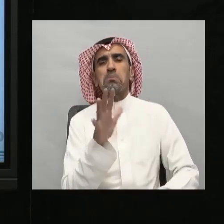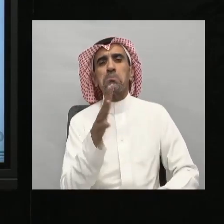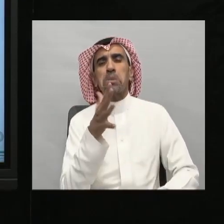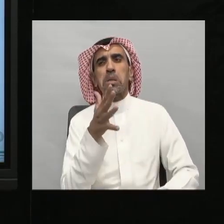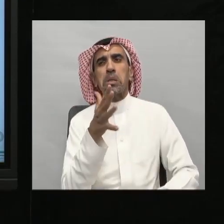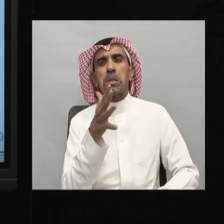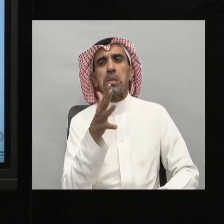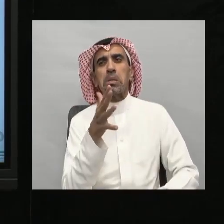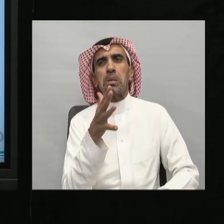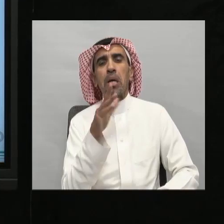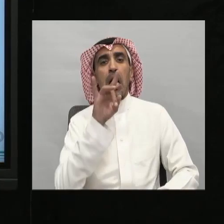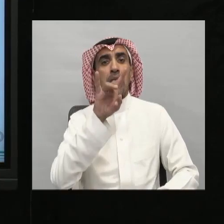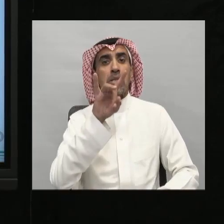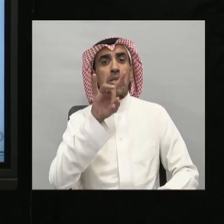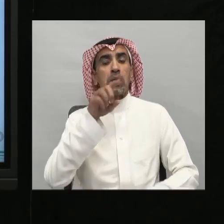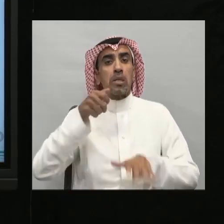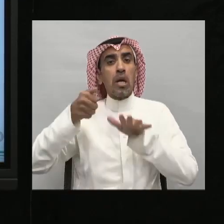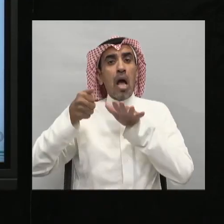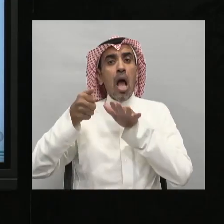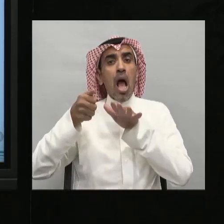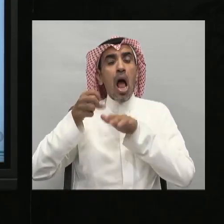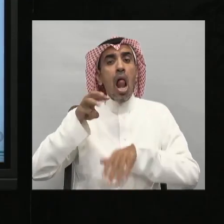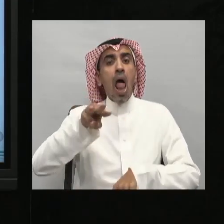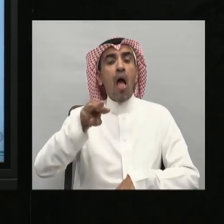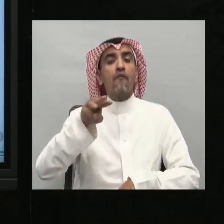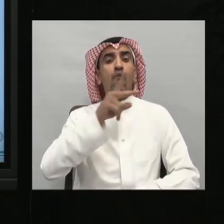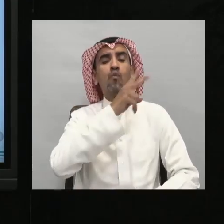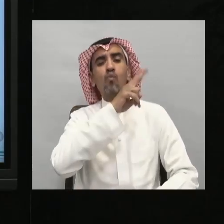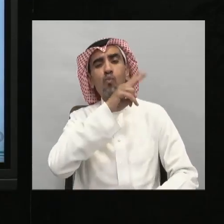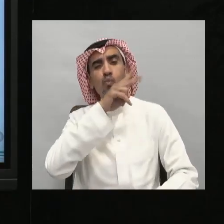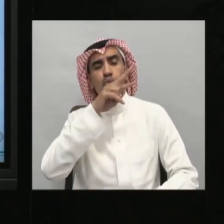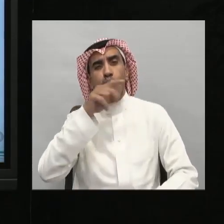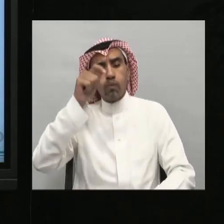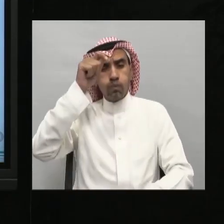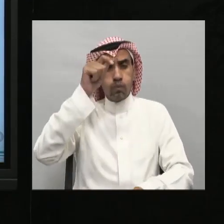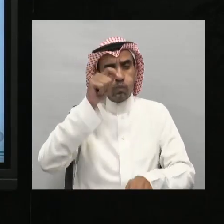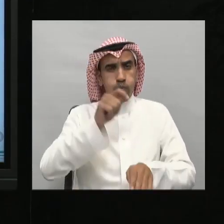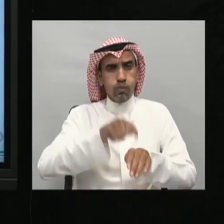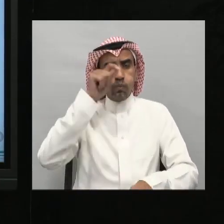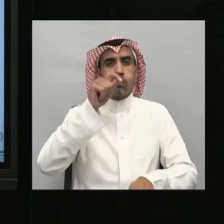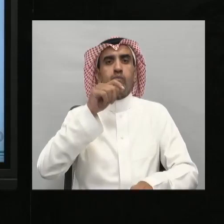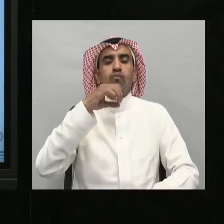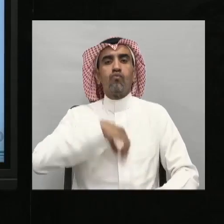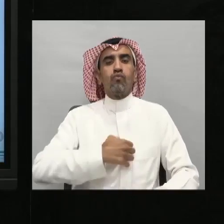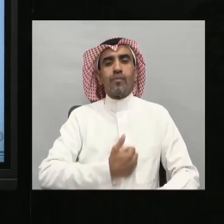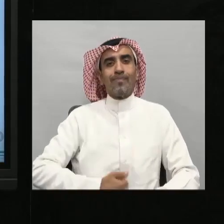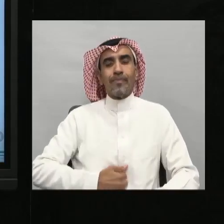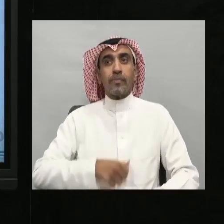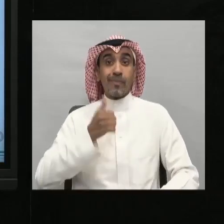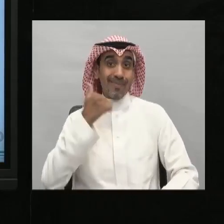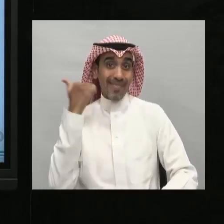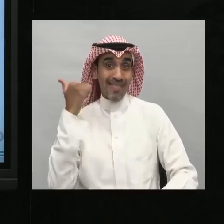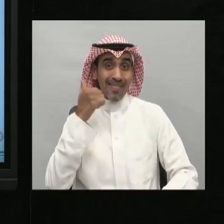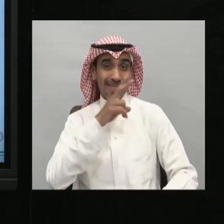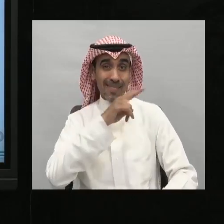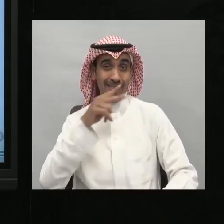حوالي 10,000 نوع من أنواع اللاسعات أو الجوف معويات. معظم هذه